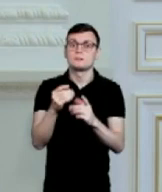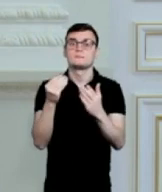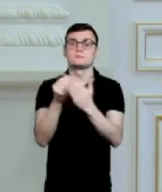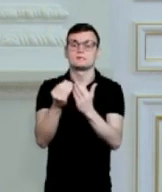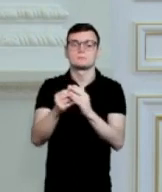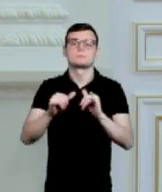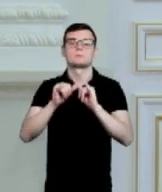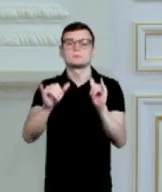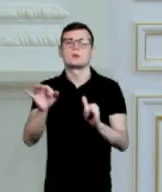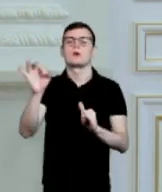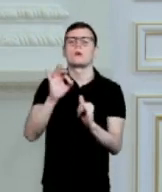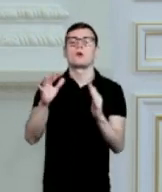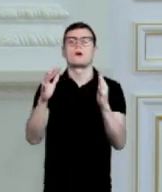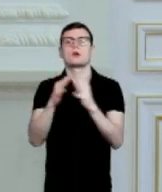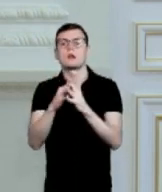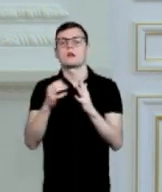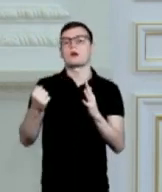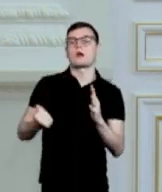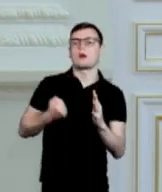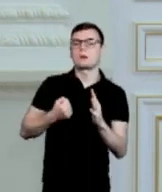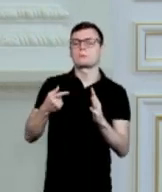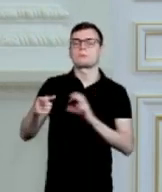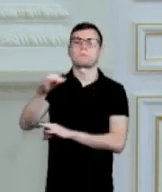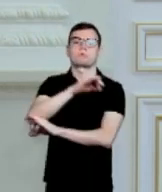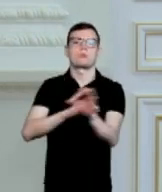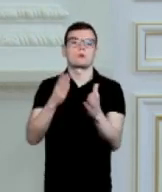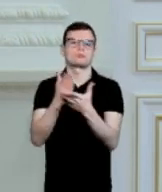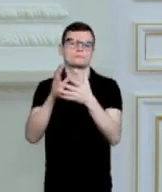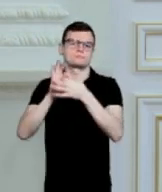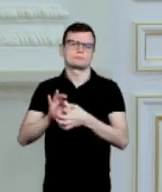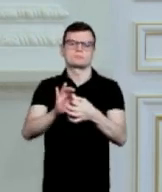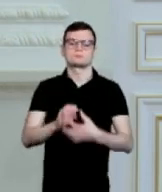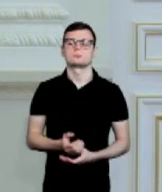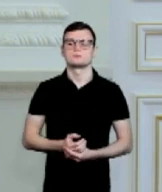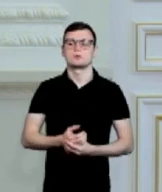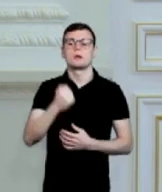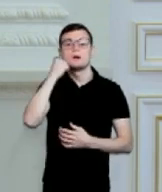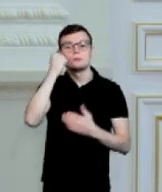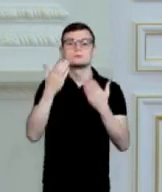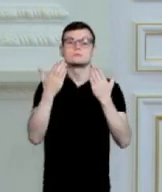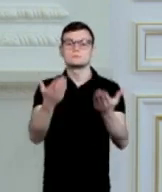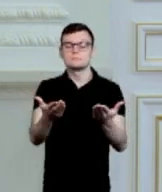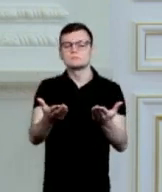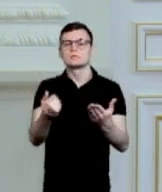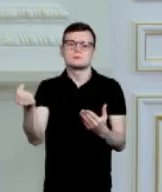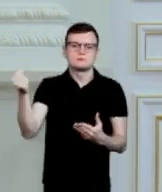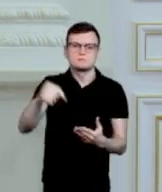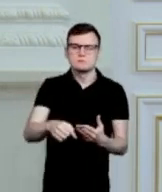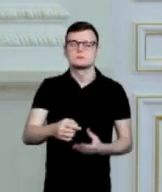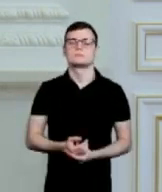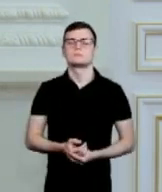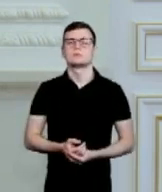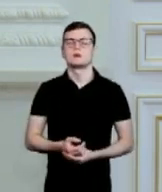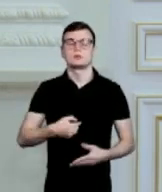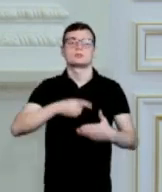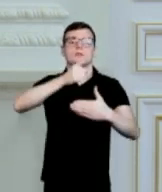kariniu mobilumu susijusiems projektams. Gerbiamas Valdi, dėkoju už vizitą ir tikiuosi